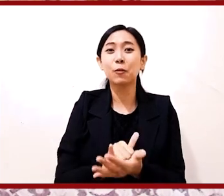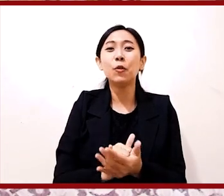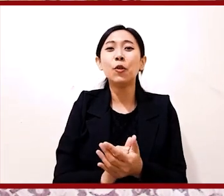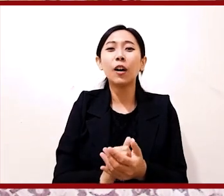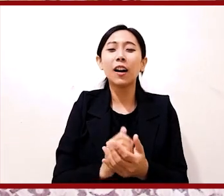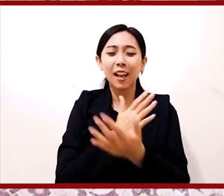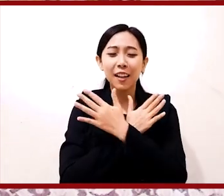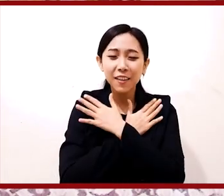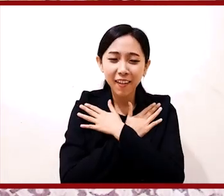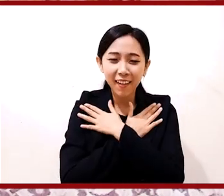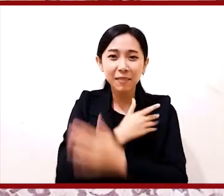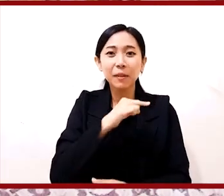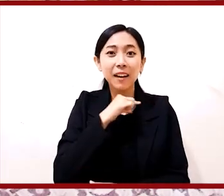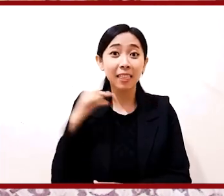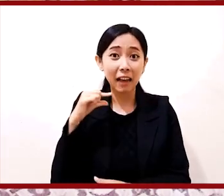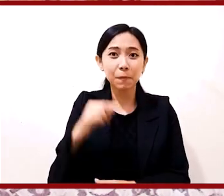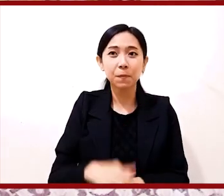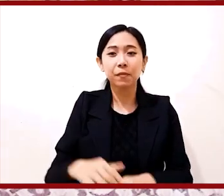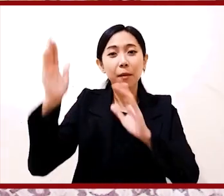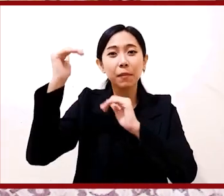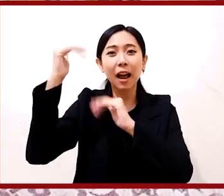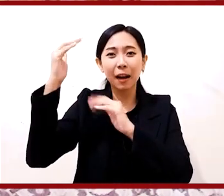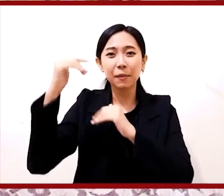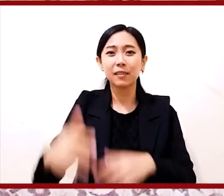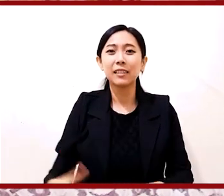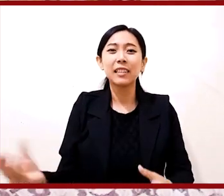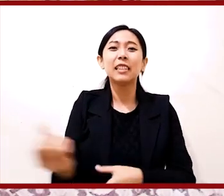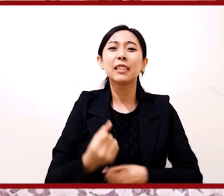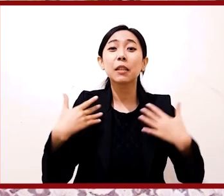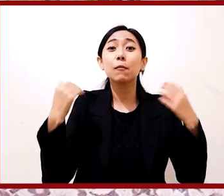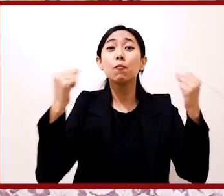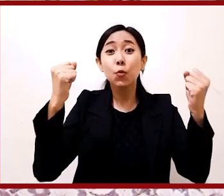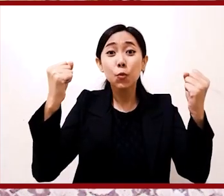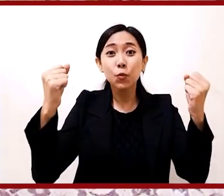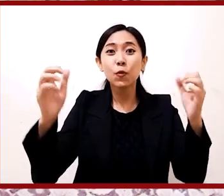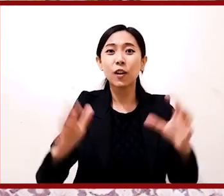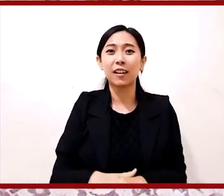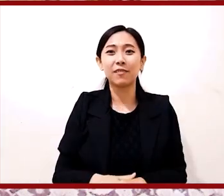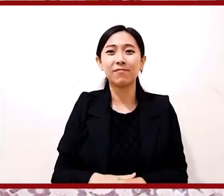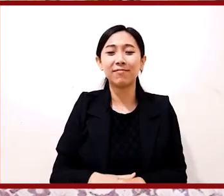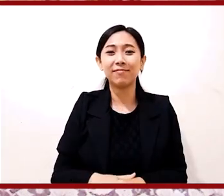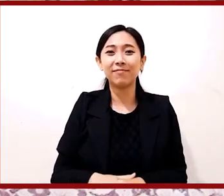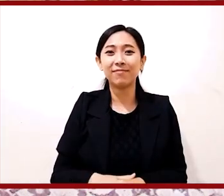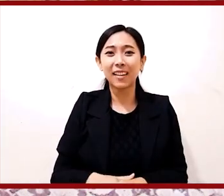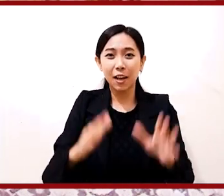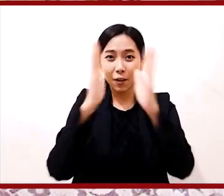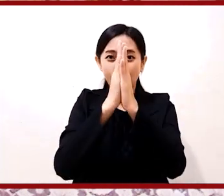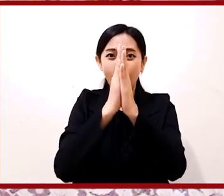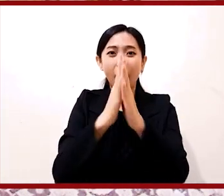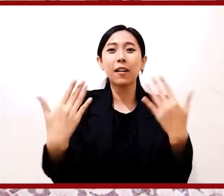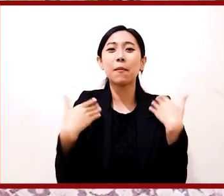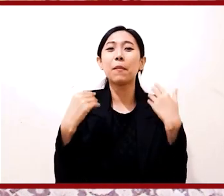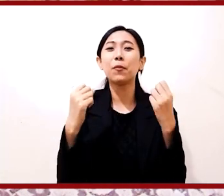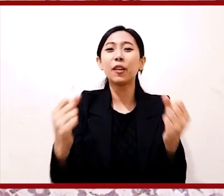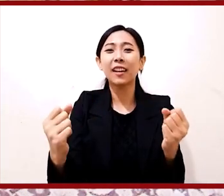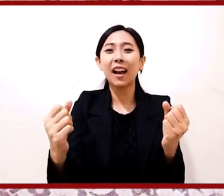ini sayang sekali dengan pendetanya. Ia berharap pendetanya cepat sembuh. Ia telah mendapatkan satu teladan, doa